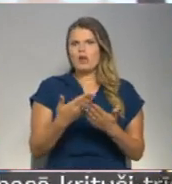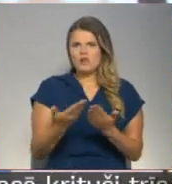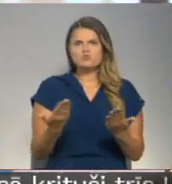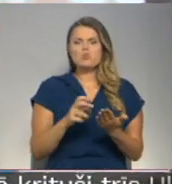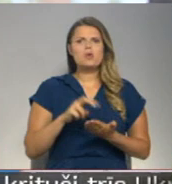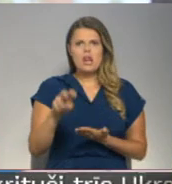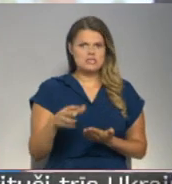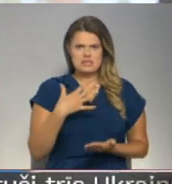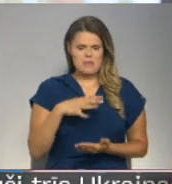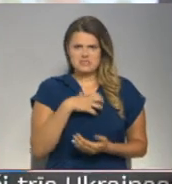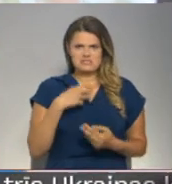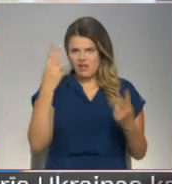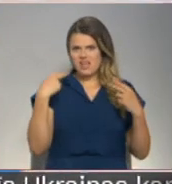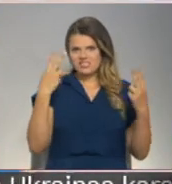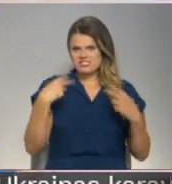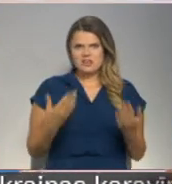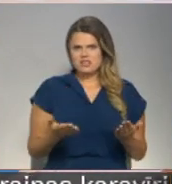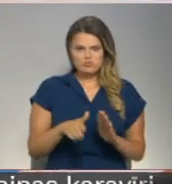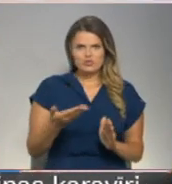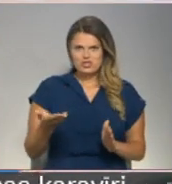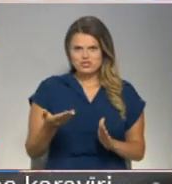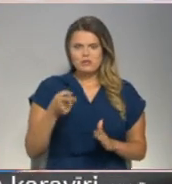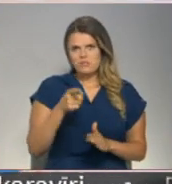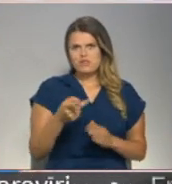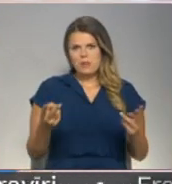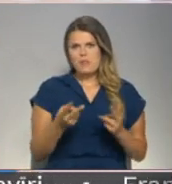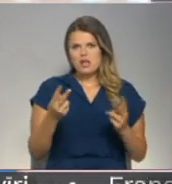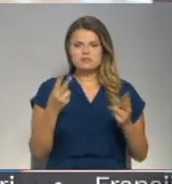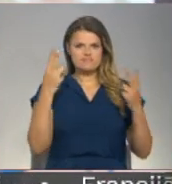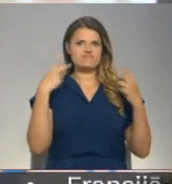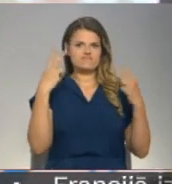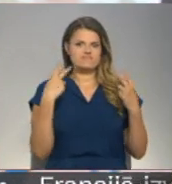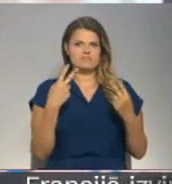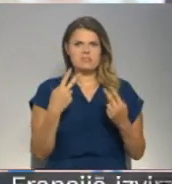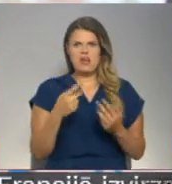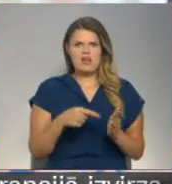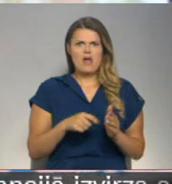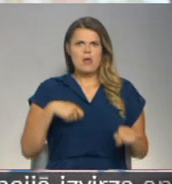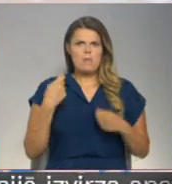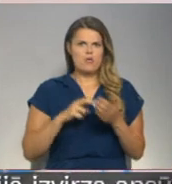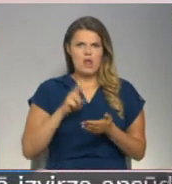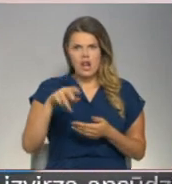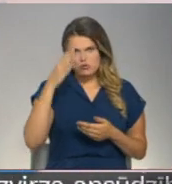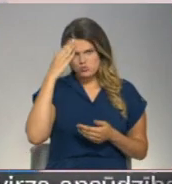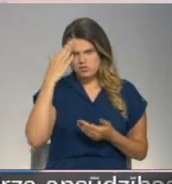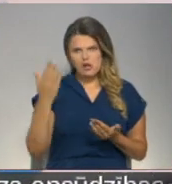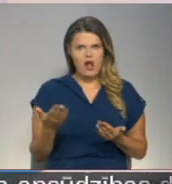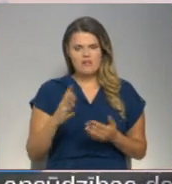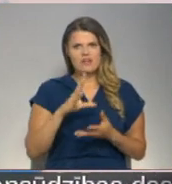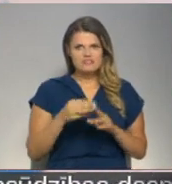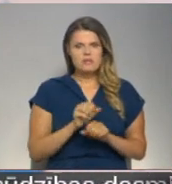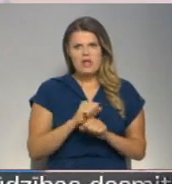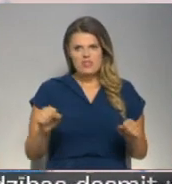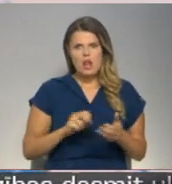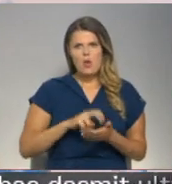kuriem, kam tu gribi izrādīties, nu teiksim. Jo tā jau parasti nu, tāda izrādīšanās, nu kas tur pa baudu būtu liekt uz galvas. Tā kā vispār vēl neļaut